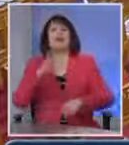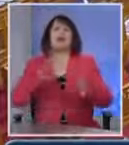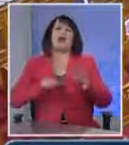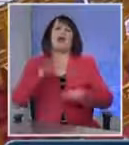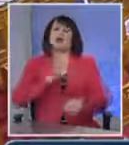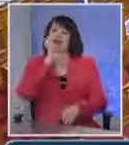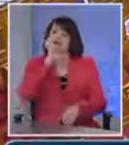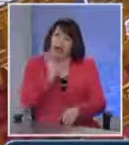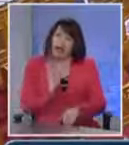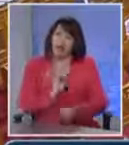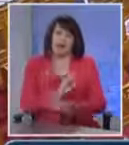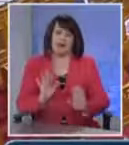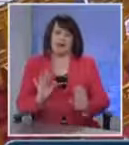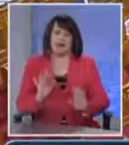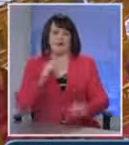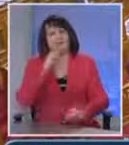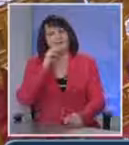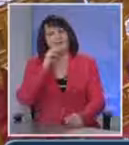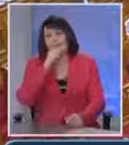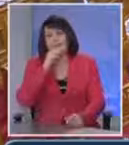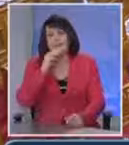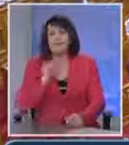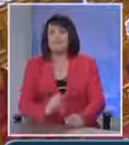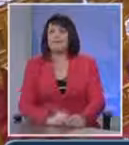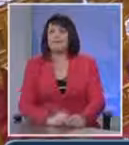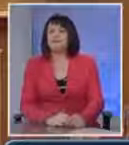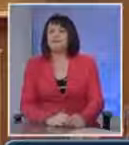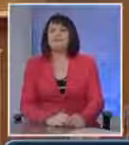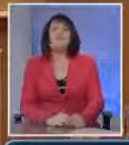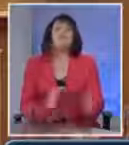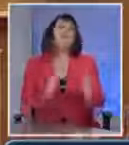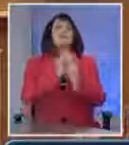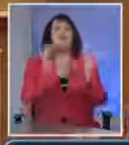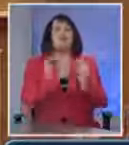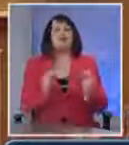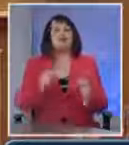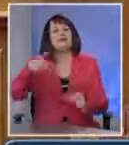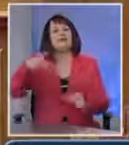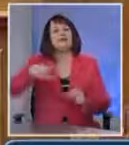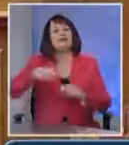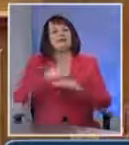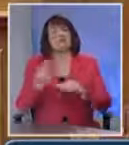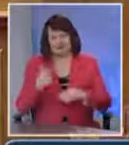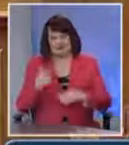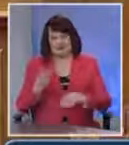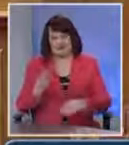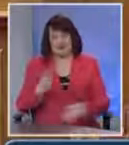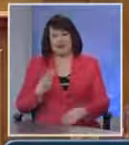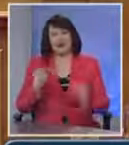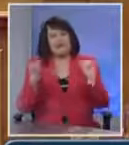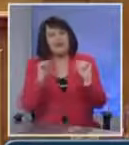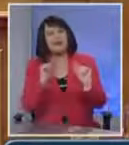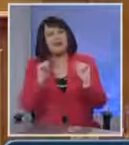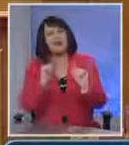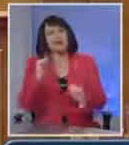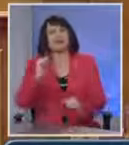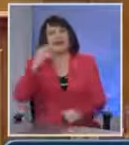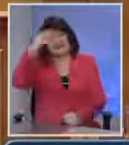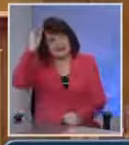ανώθευτη αναλογική. Τελικά, η κυρία Γεννηματά και εγώ πιέζουμε τον κύριο Τσίπρα